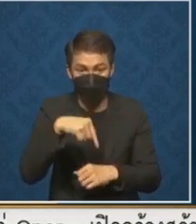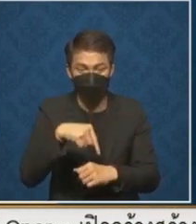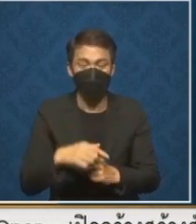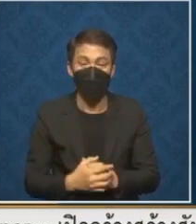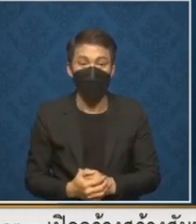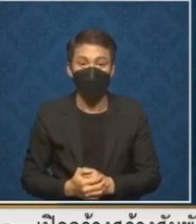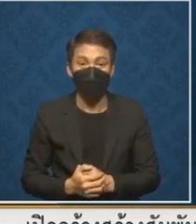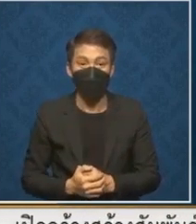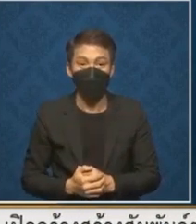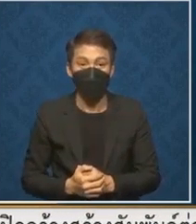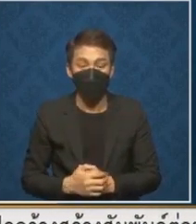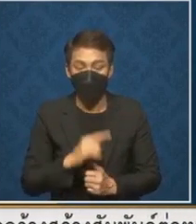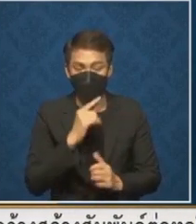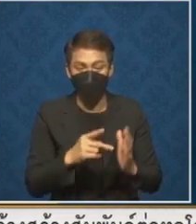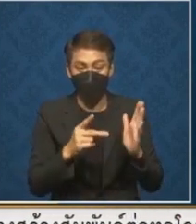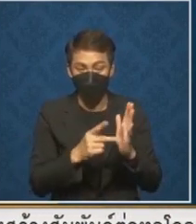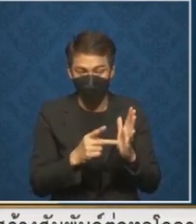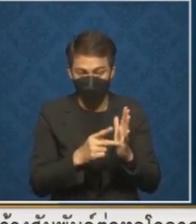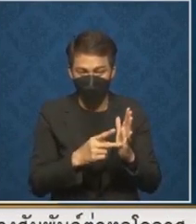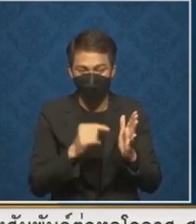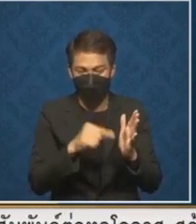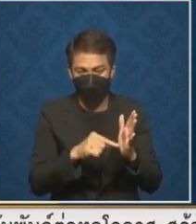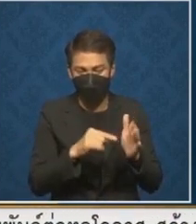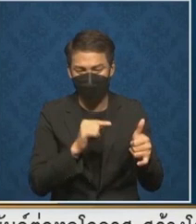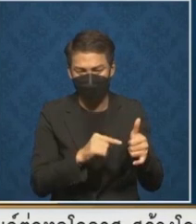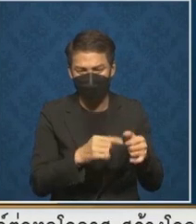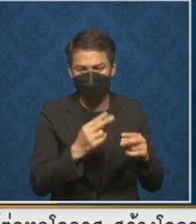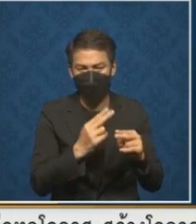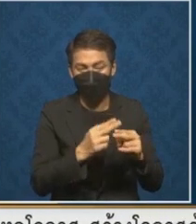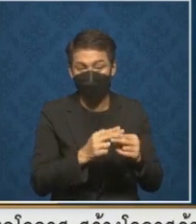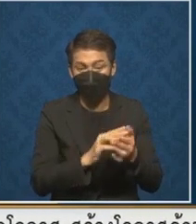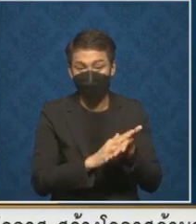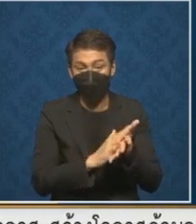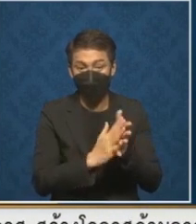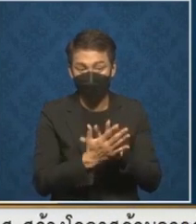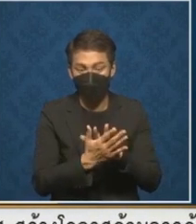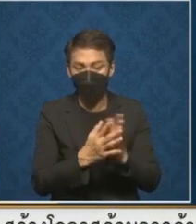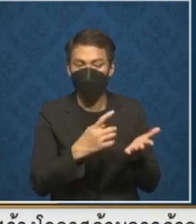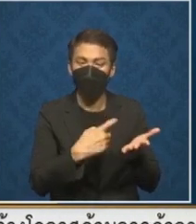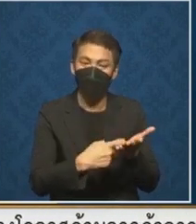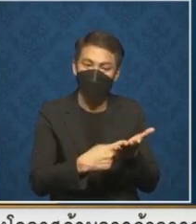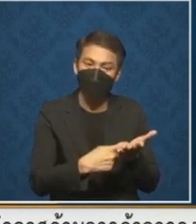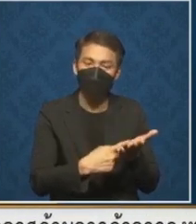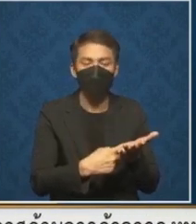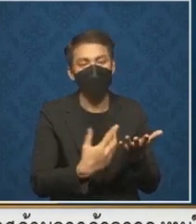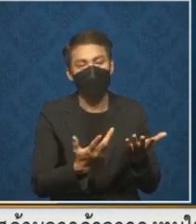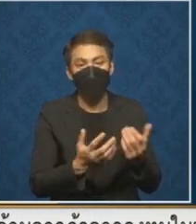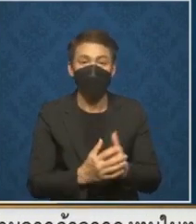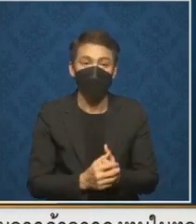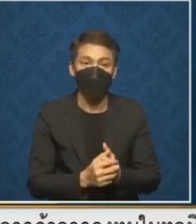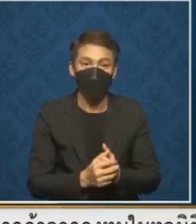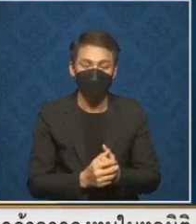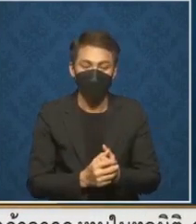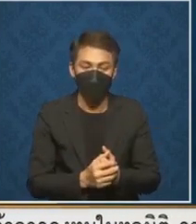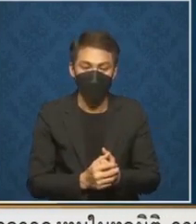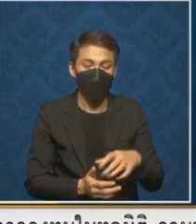แล้วคนทใหกู้อาจจะเปลยเป็ชื่อของปักันชื่ออะไรก็ตามก็คือส